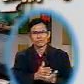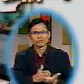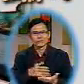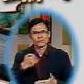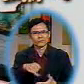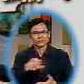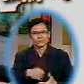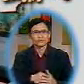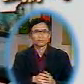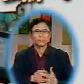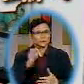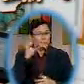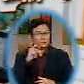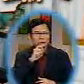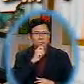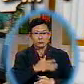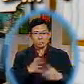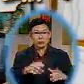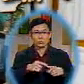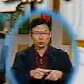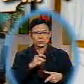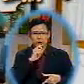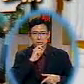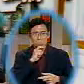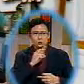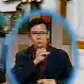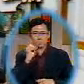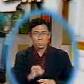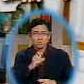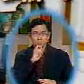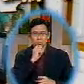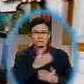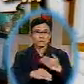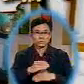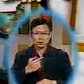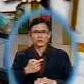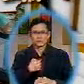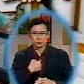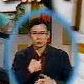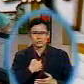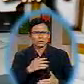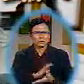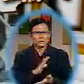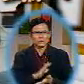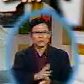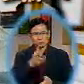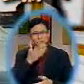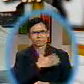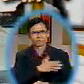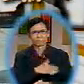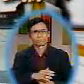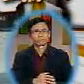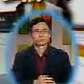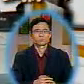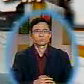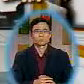佢哋建議向大企業實施就業配額制。爭取咗10幾年，可惜政府都係無動於衷。 就業配額制咧，